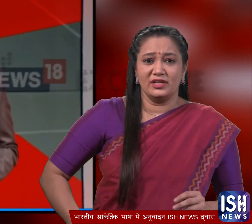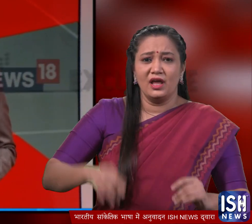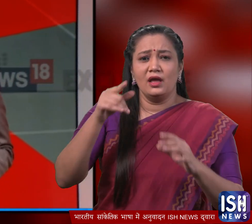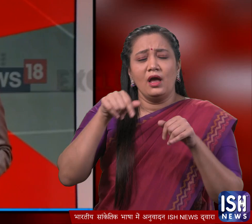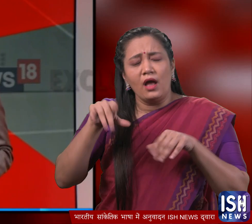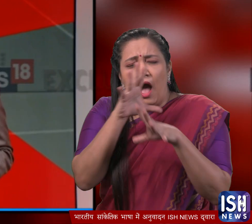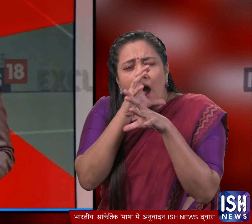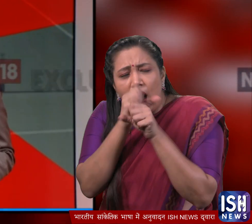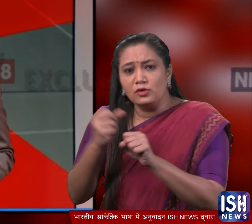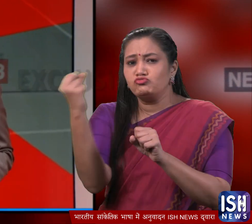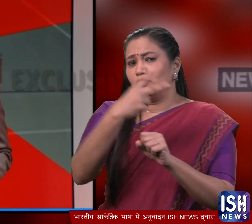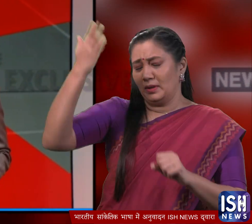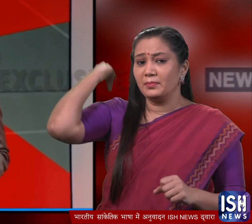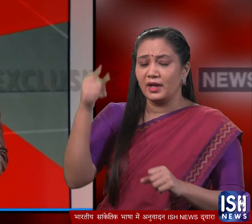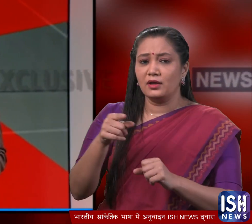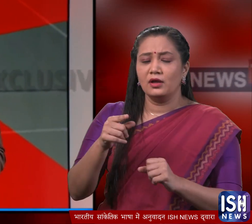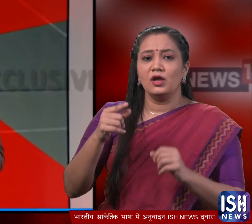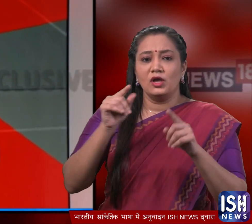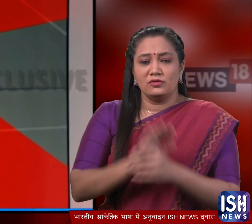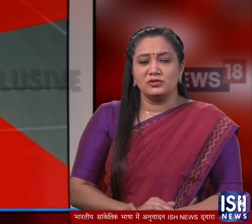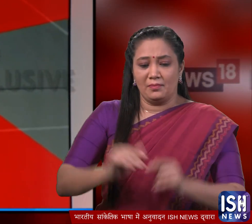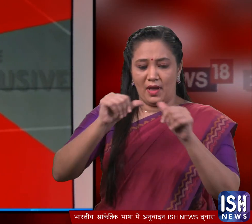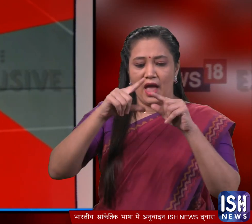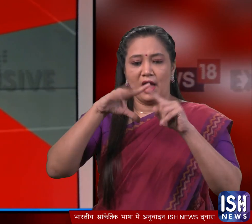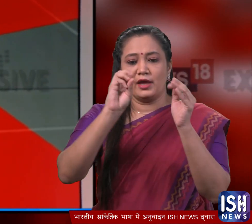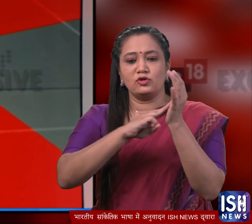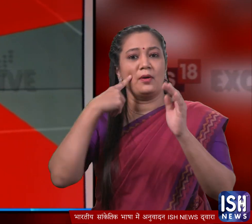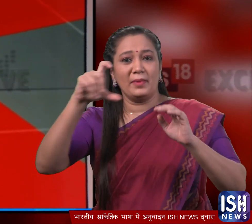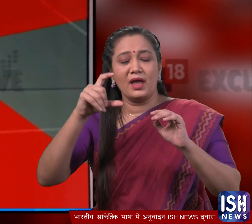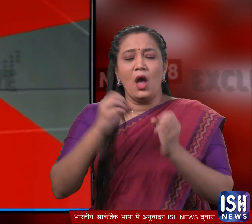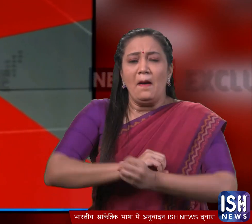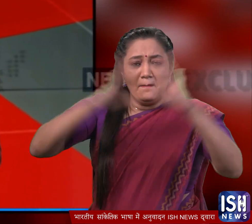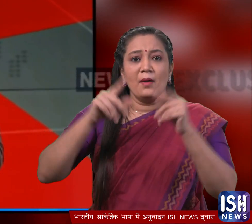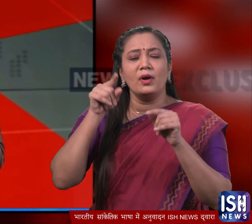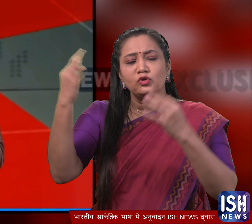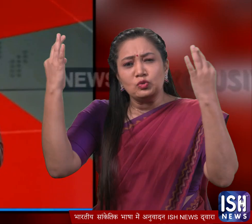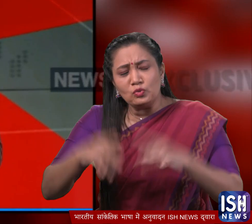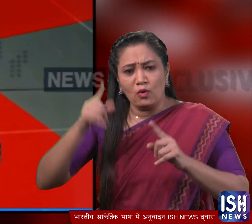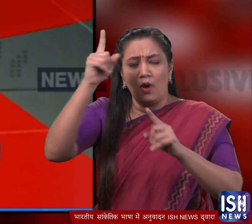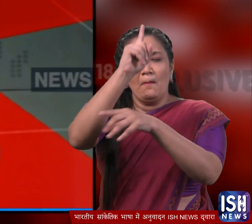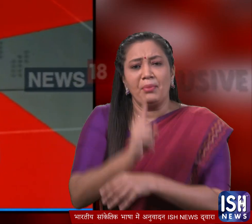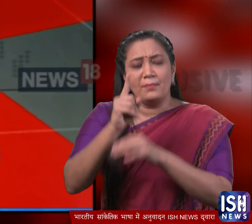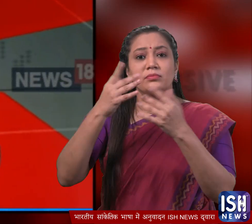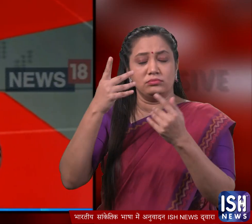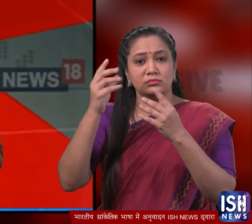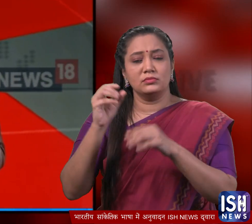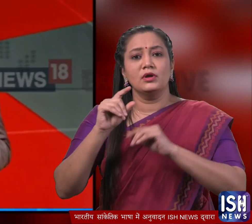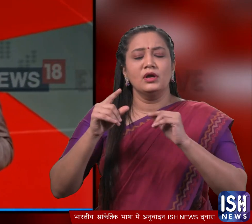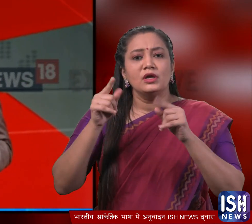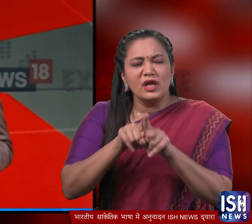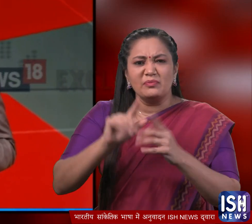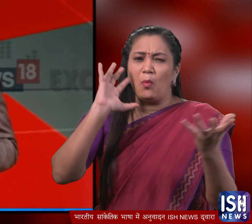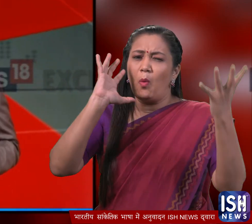चीन ने चोरी छिपे करीब 2 महीने पहले परमाणु बम दागने वाली एक ऐसी हाइपरसोनिक मिसाइल का टेस्ट किया था